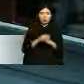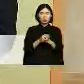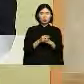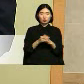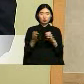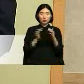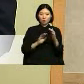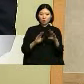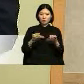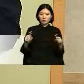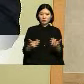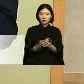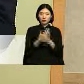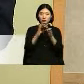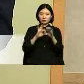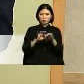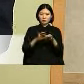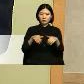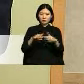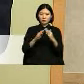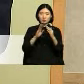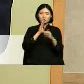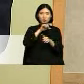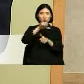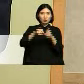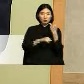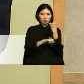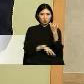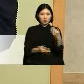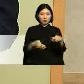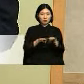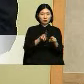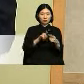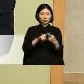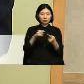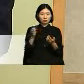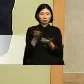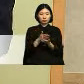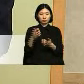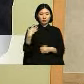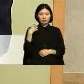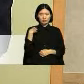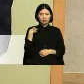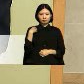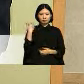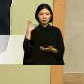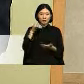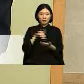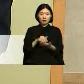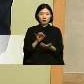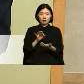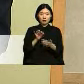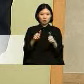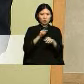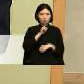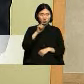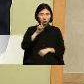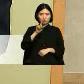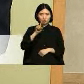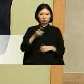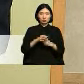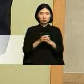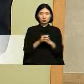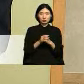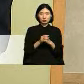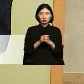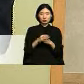개발을 하면서 지었던 친환경 기초 시설에 대해서 부담금 반환소송 하는 것은 자기 발등을 찍는 것이다 우려를